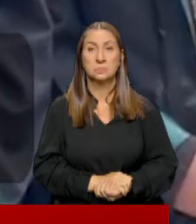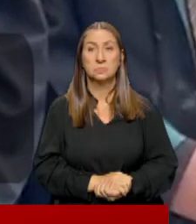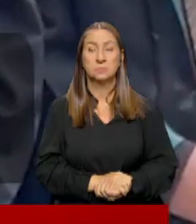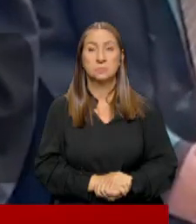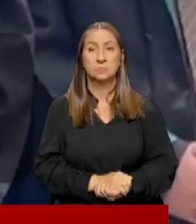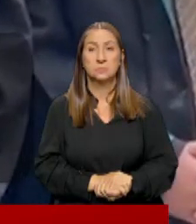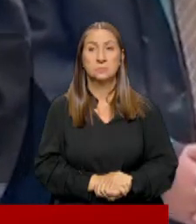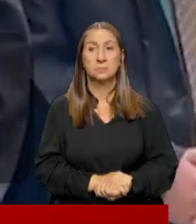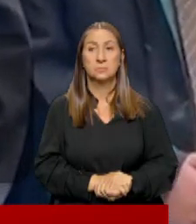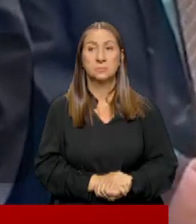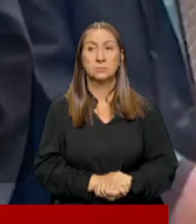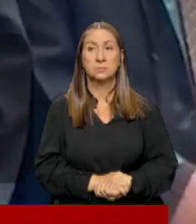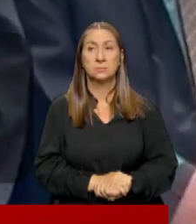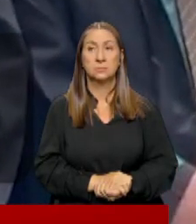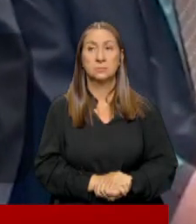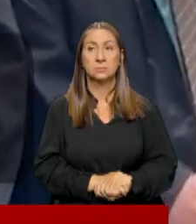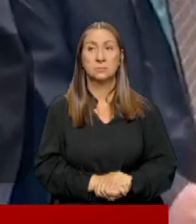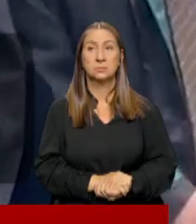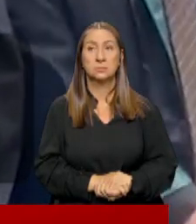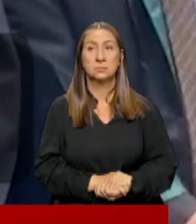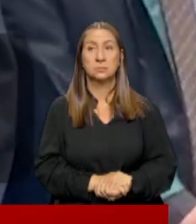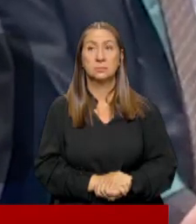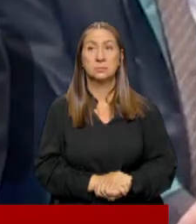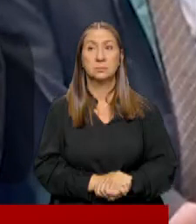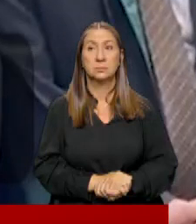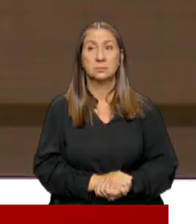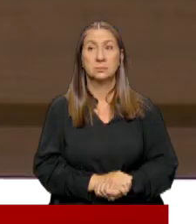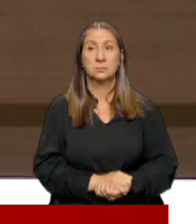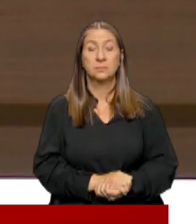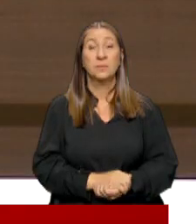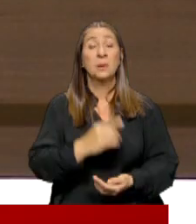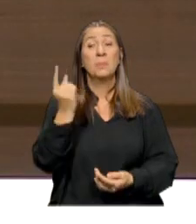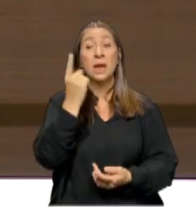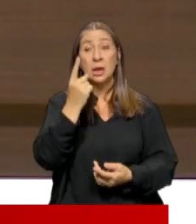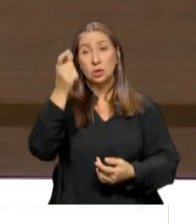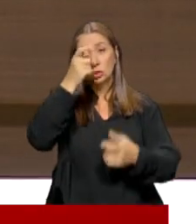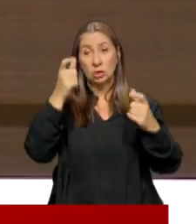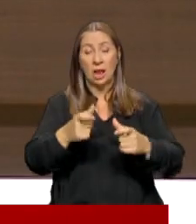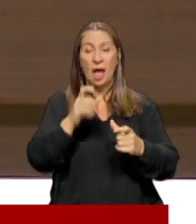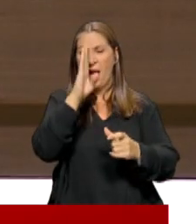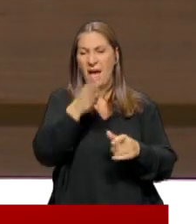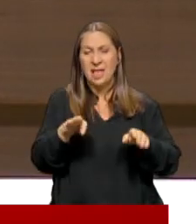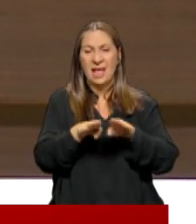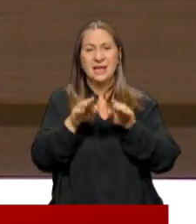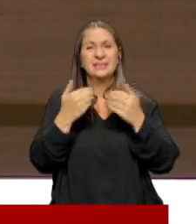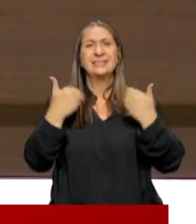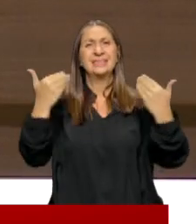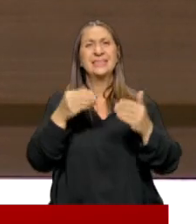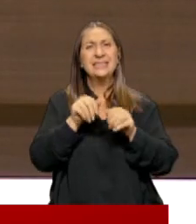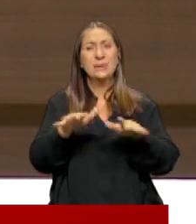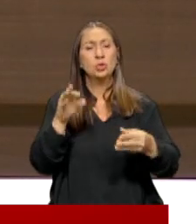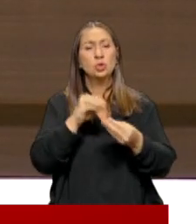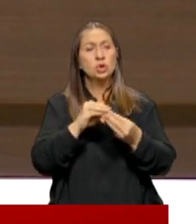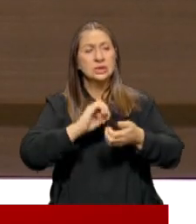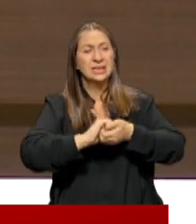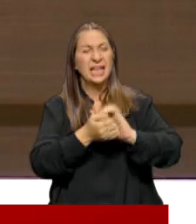binasındayız. Şu ana kadar bizim suç duyurusu dilekçemiz kabul edilmedi. Birileri ülkemizin adalet sistemini suç